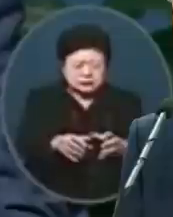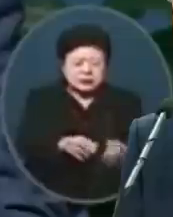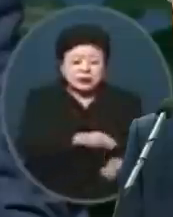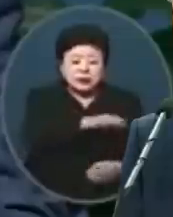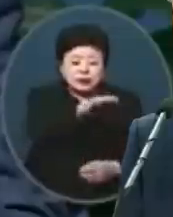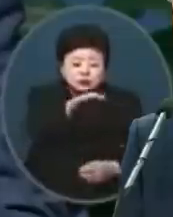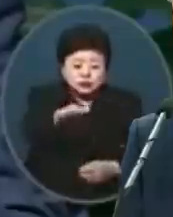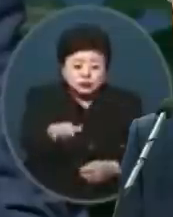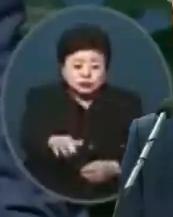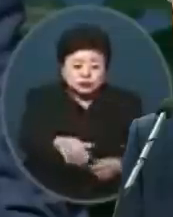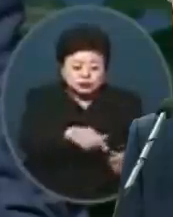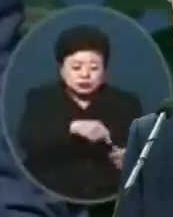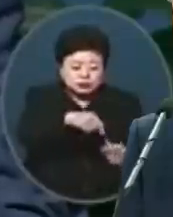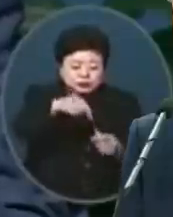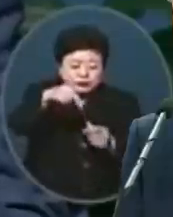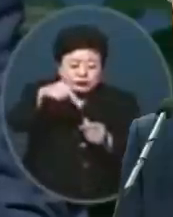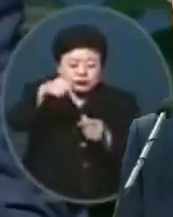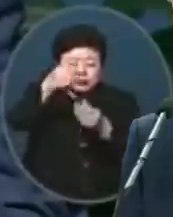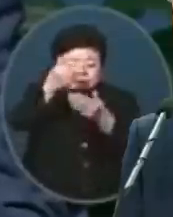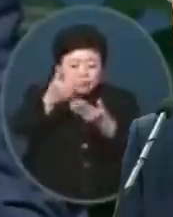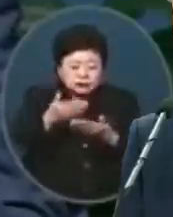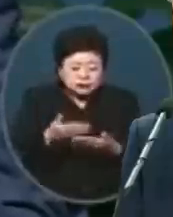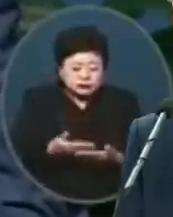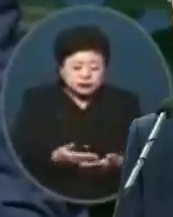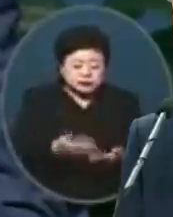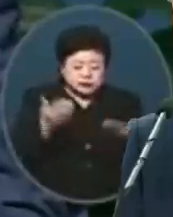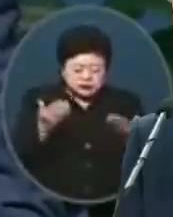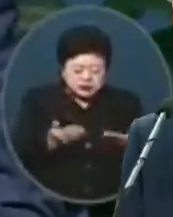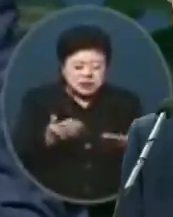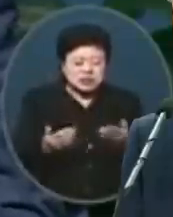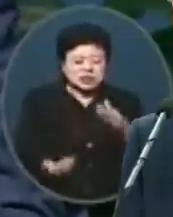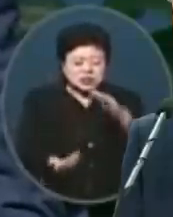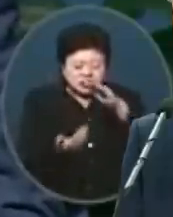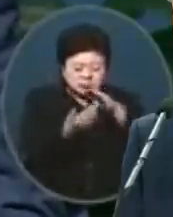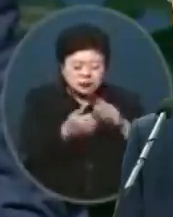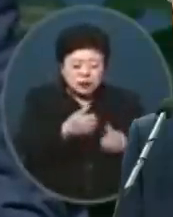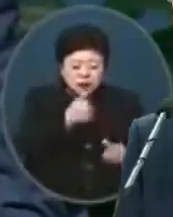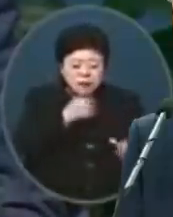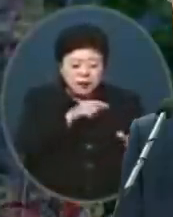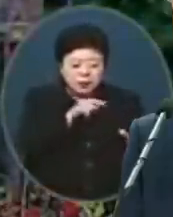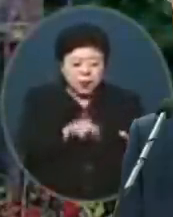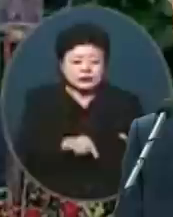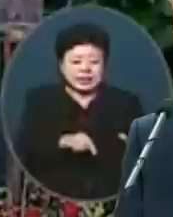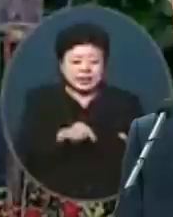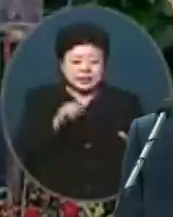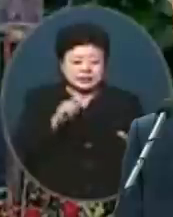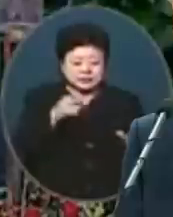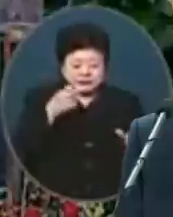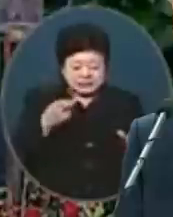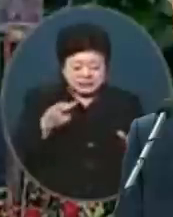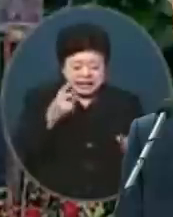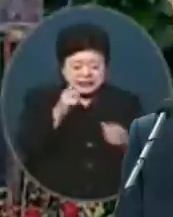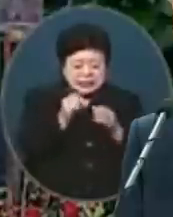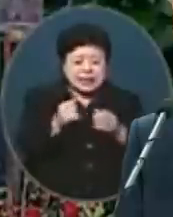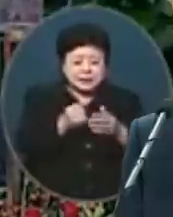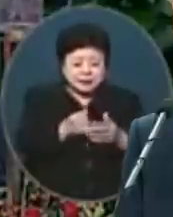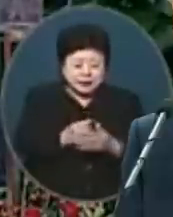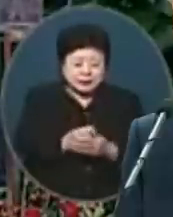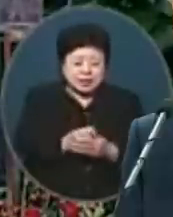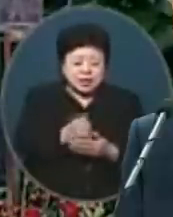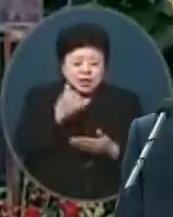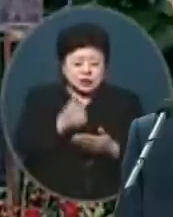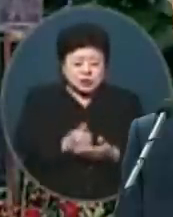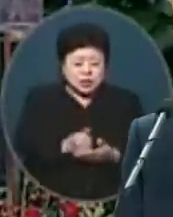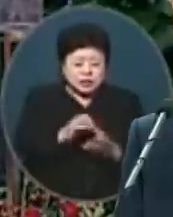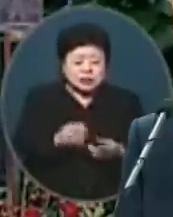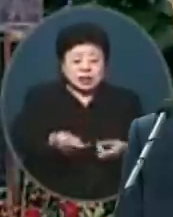우리를 건져주시는 사역을 다 이루었다는 것입니다. 로마서 5장 12절에 그러므로 한 사람으로 말미암아 죄가